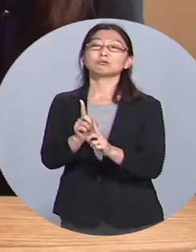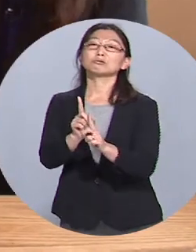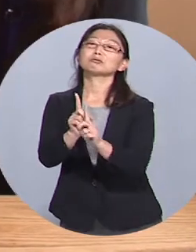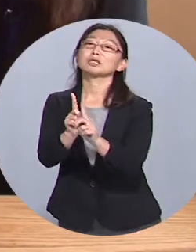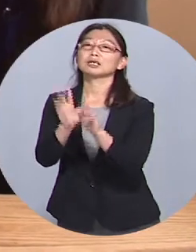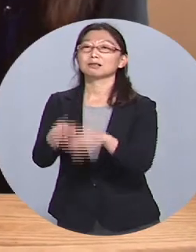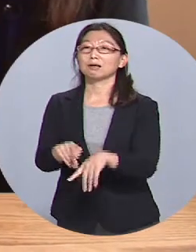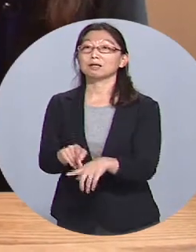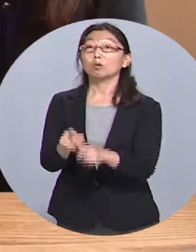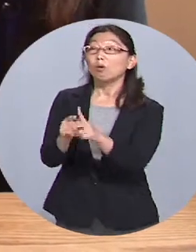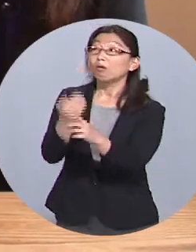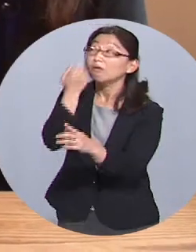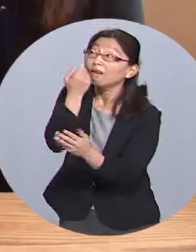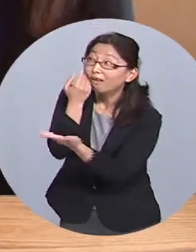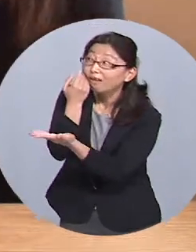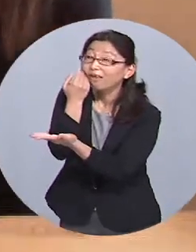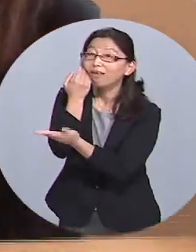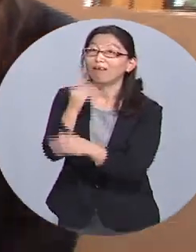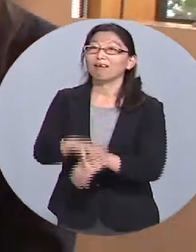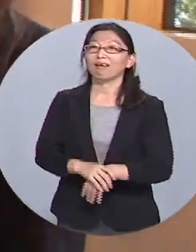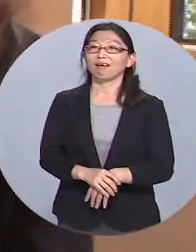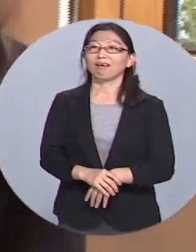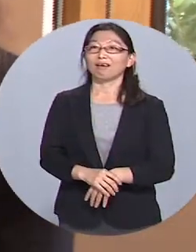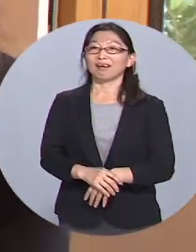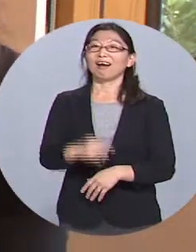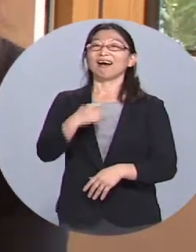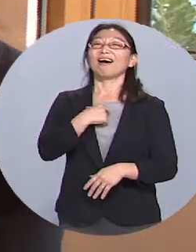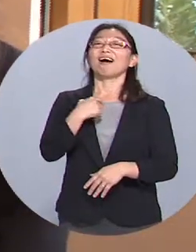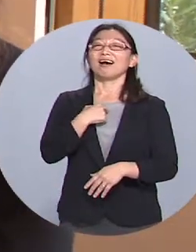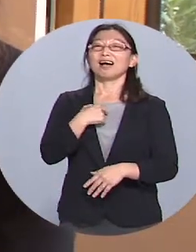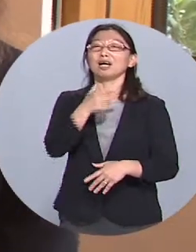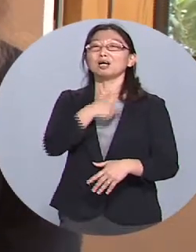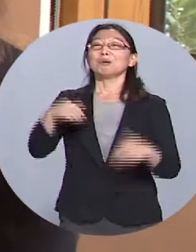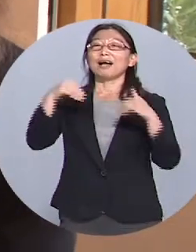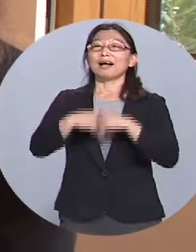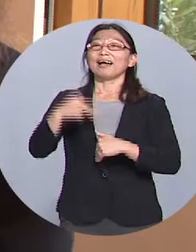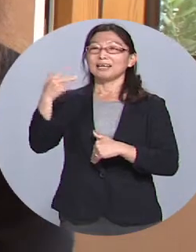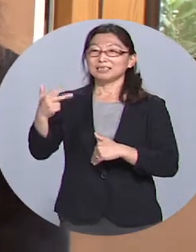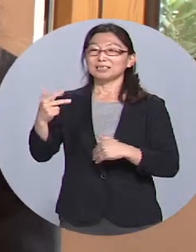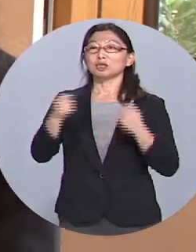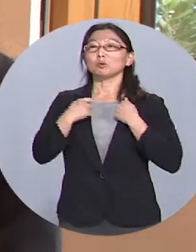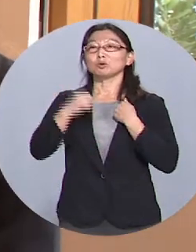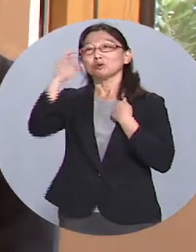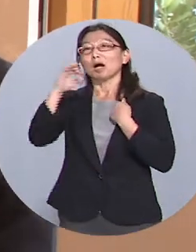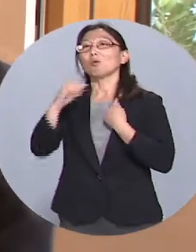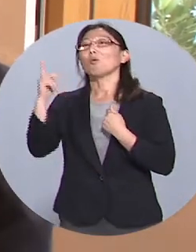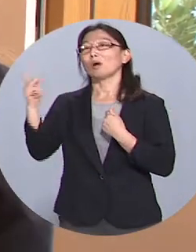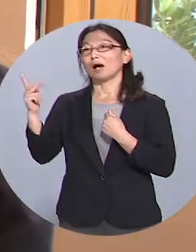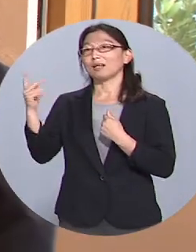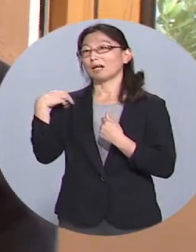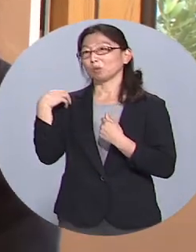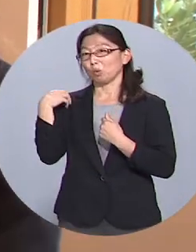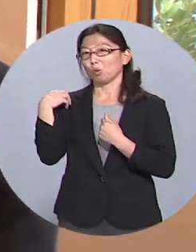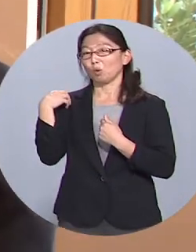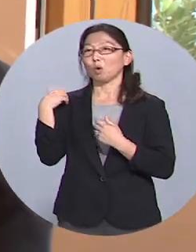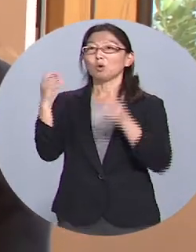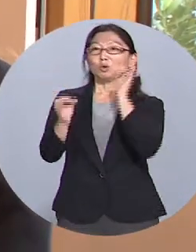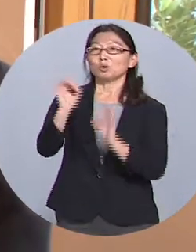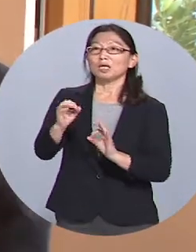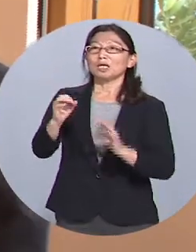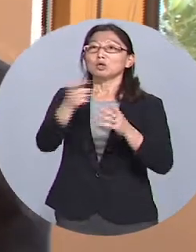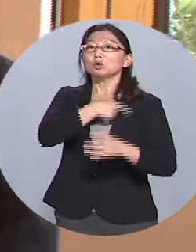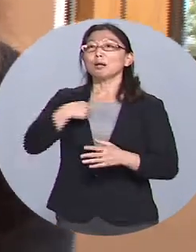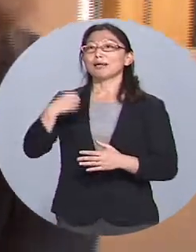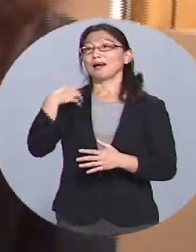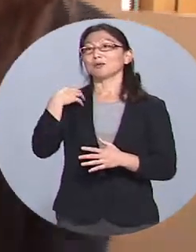けども、あのどちら様ですか？ はい、私は熊谷市スポーツ観光課で雪熊の企画をしている吉田